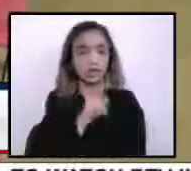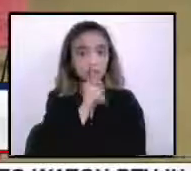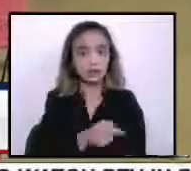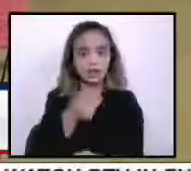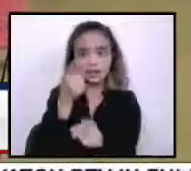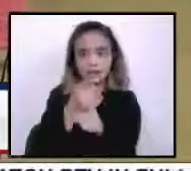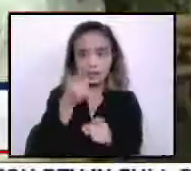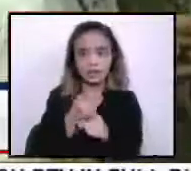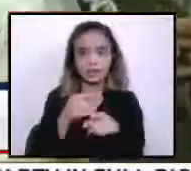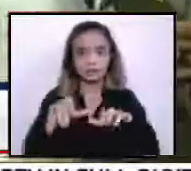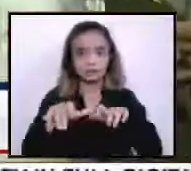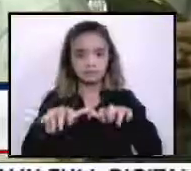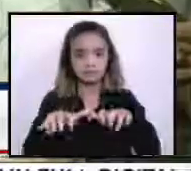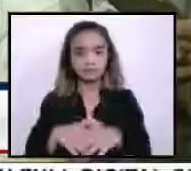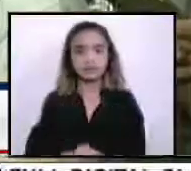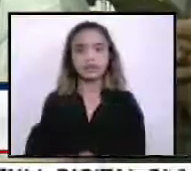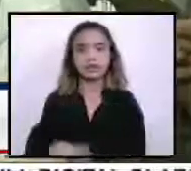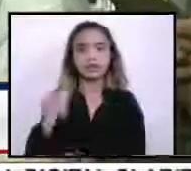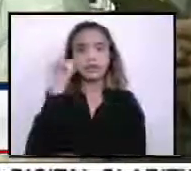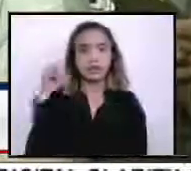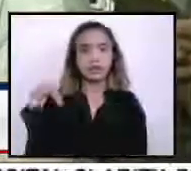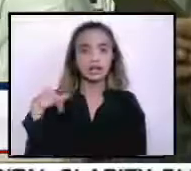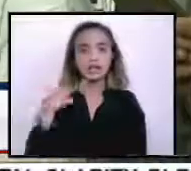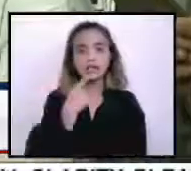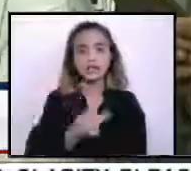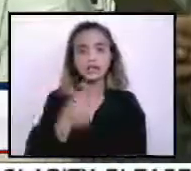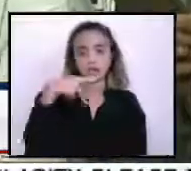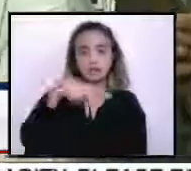nai-encode. Kagabi ayon sa PPCRB, aabot na sa